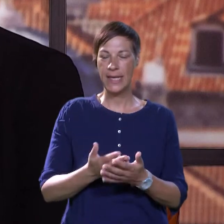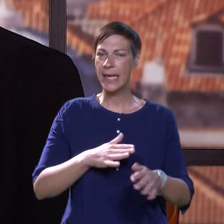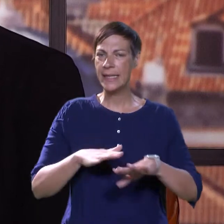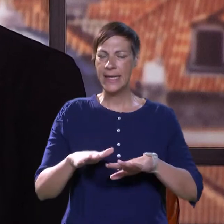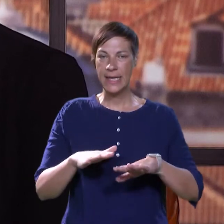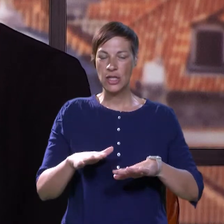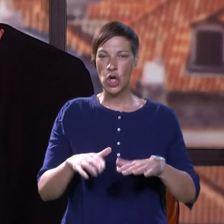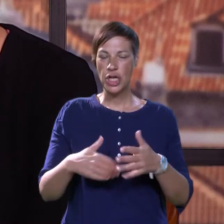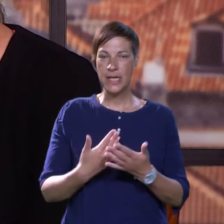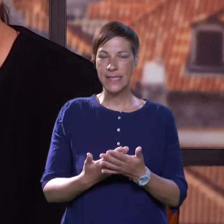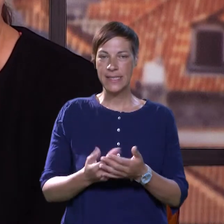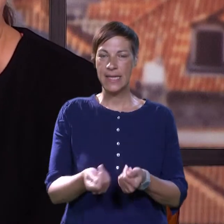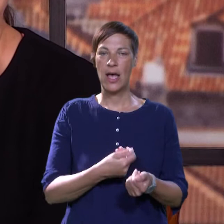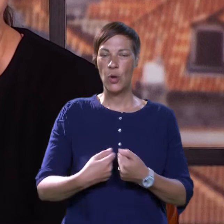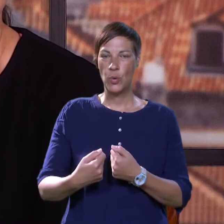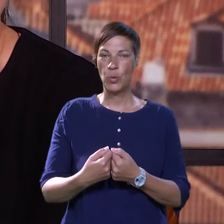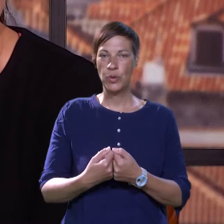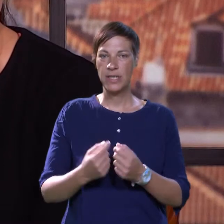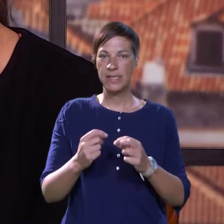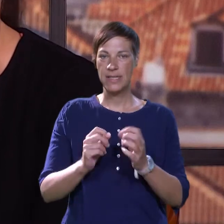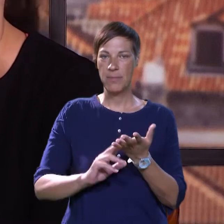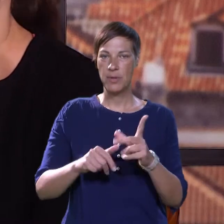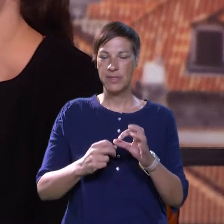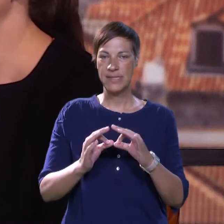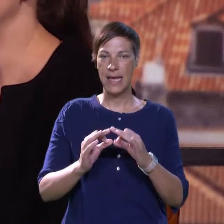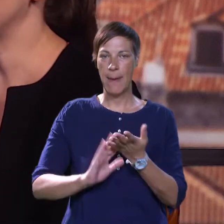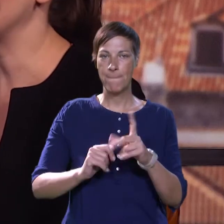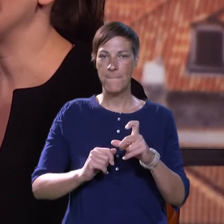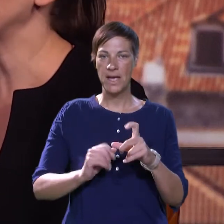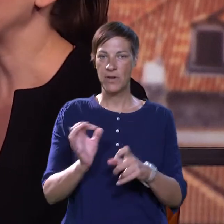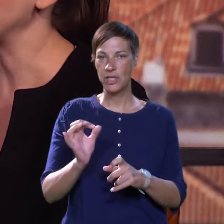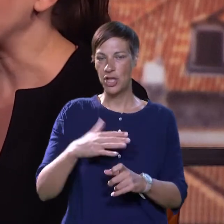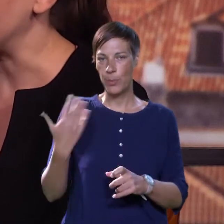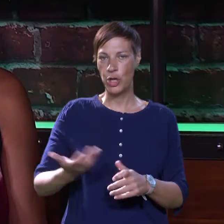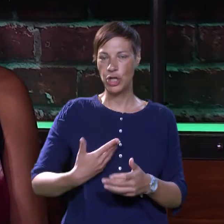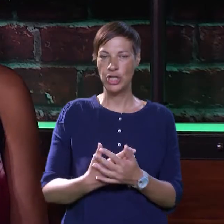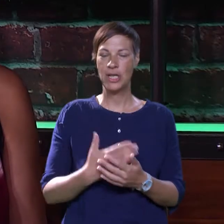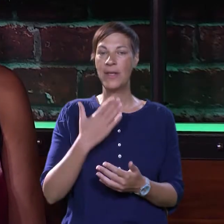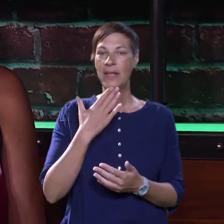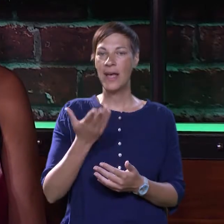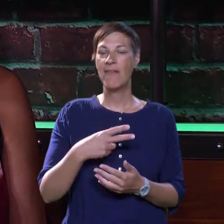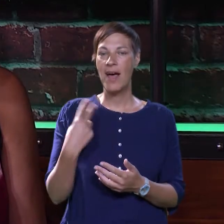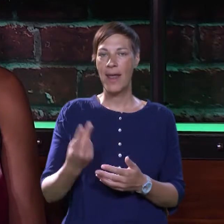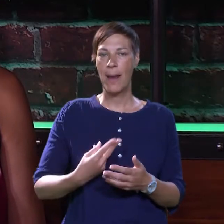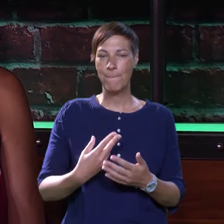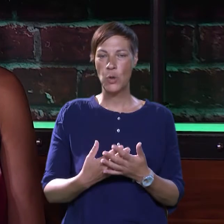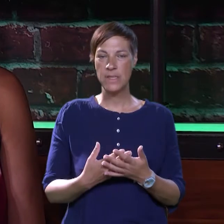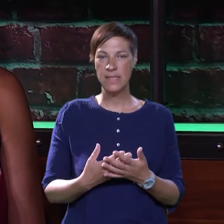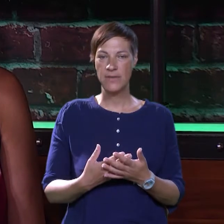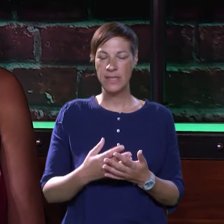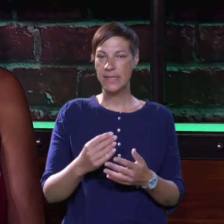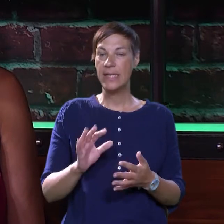izvršna direktorica u udruzi Bonsai, Anja Marković. Dobro nam došli. Hvala na pozivu